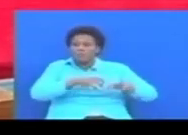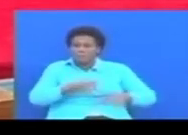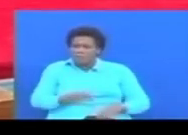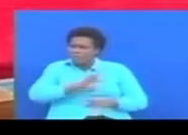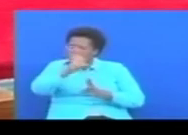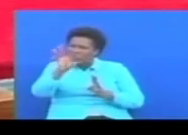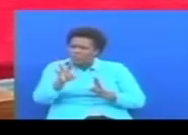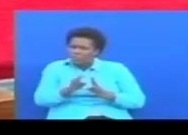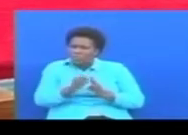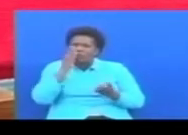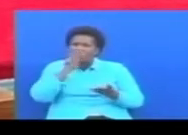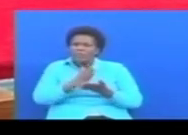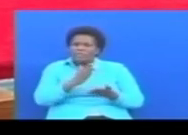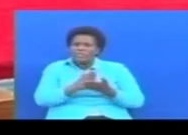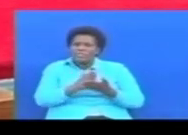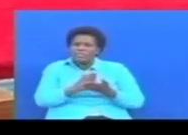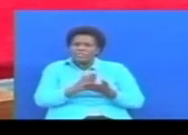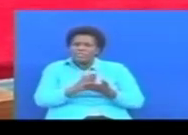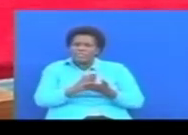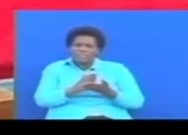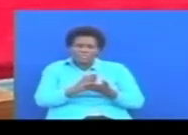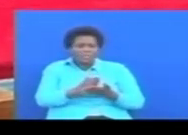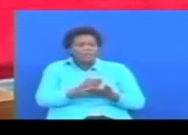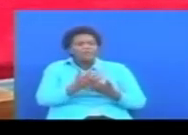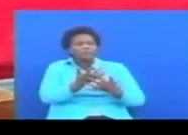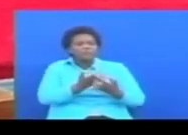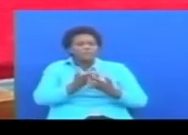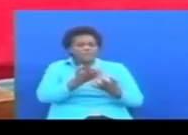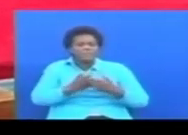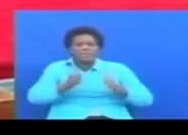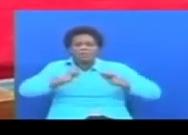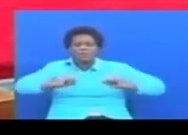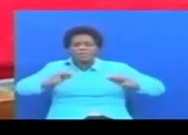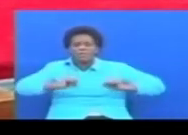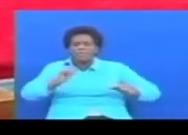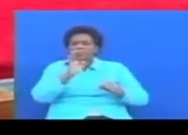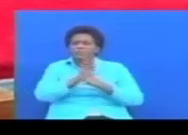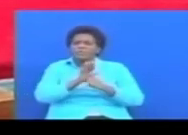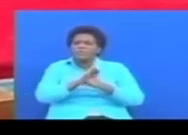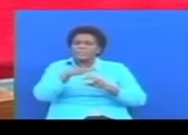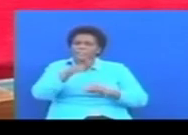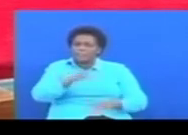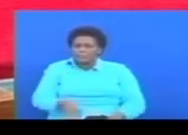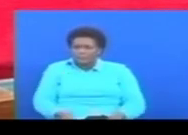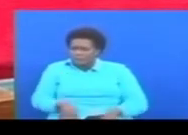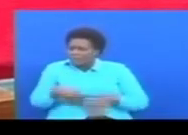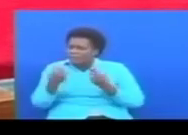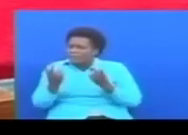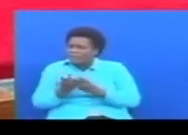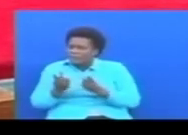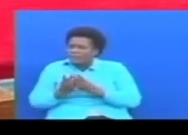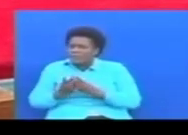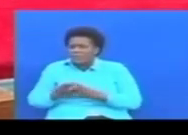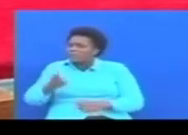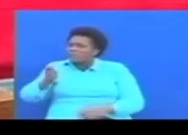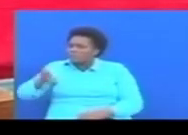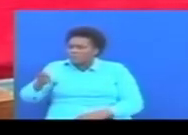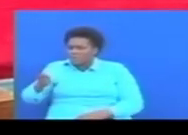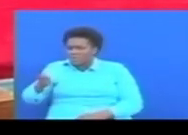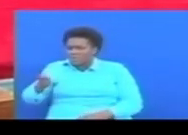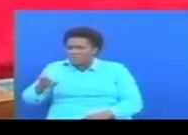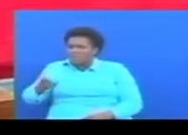kufungua hifadhi hii ili iweze kuvutia watalii. Na nimpongeze pia kwa kweli kwa kusimama imara kuhakikisha